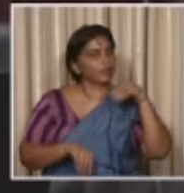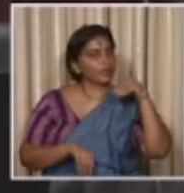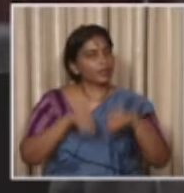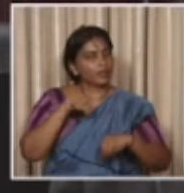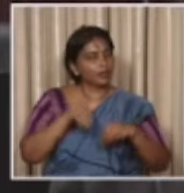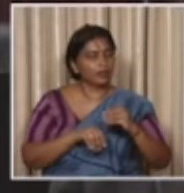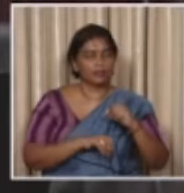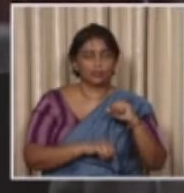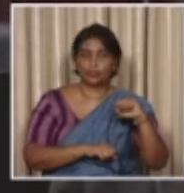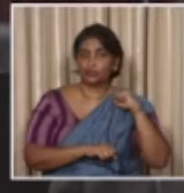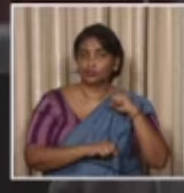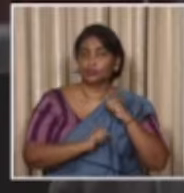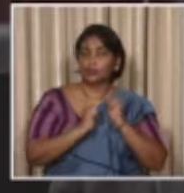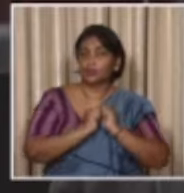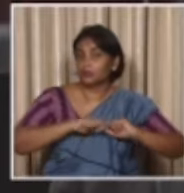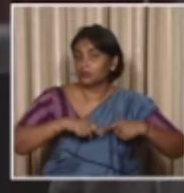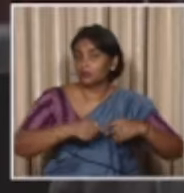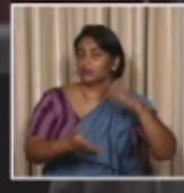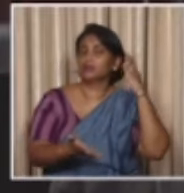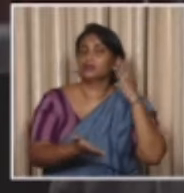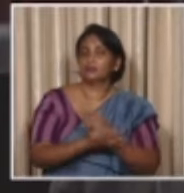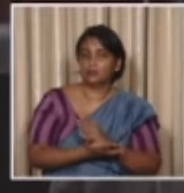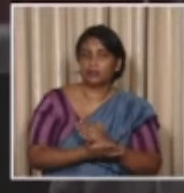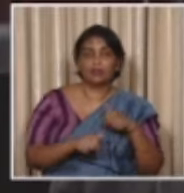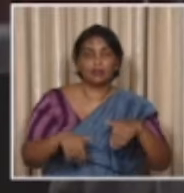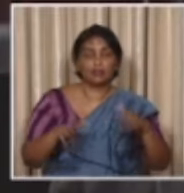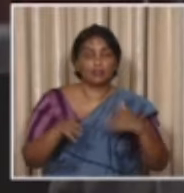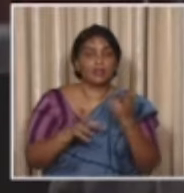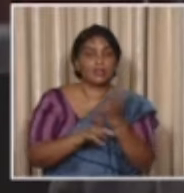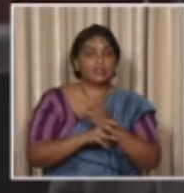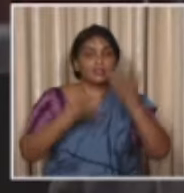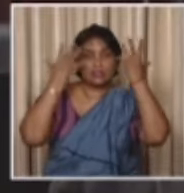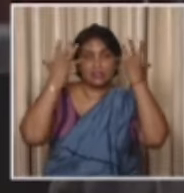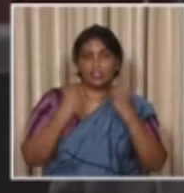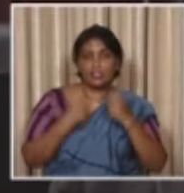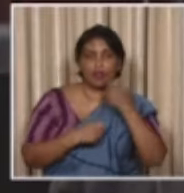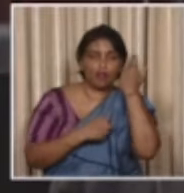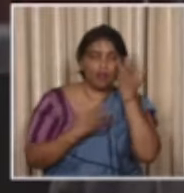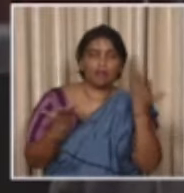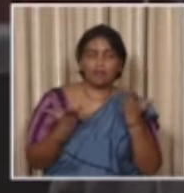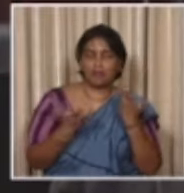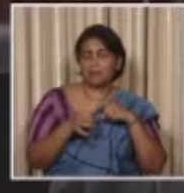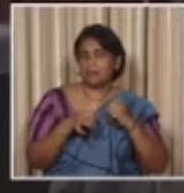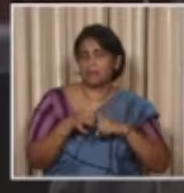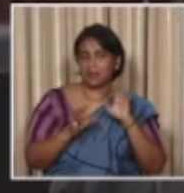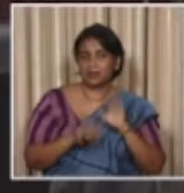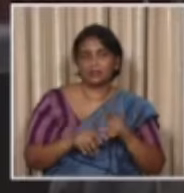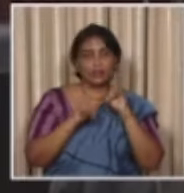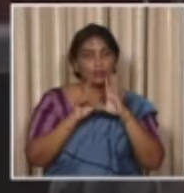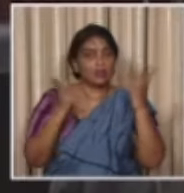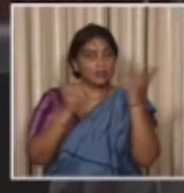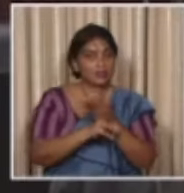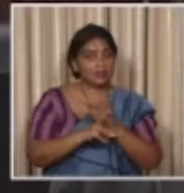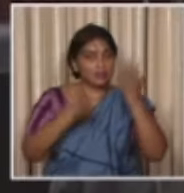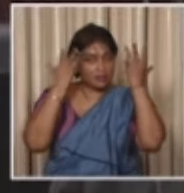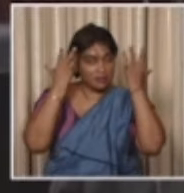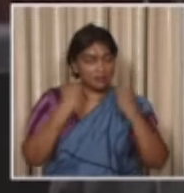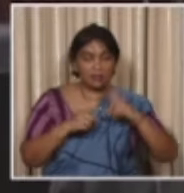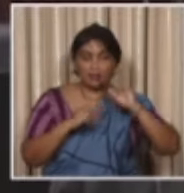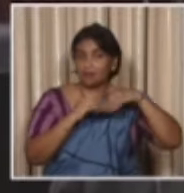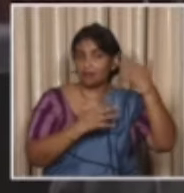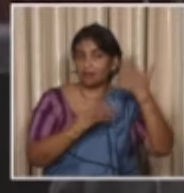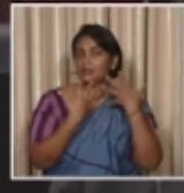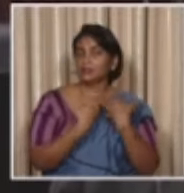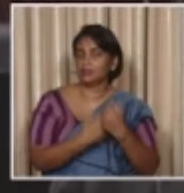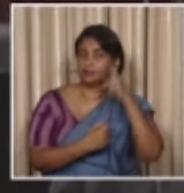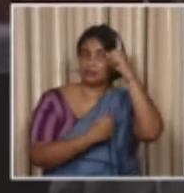ඇතුළු බලවතුන් දුවන දිවිල්ල නතර කරන්න තාම සිංහයෙක් හොයාගන්න බැරි වෙච්ච එකයි අපිට තියෙන ප්‍රශ්නේ. එහෙම සිංහයෙක් නුදුරු අනාගතේම බිහි